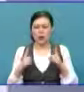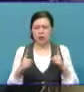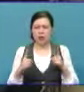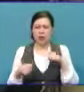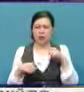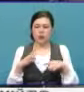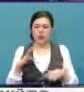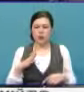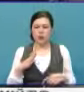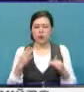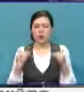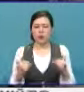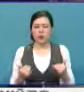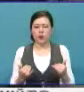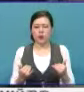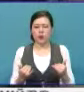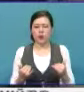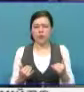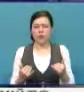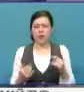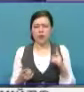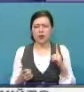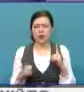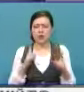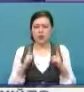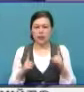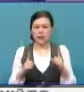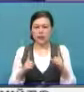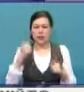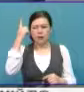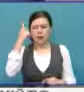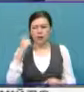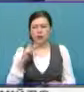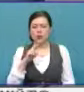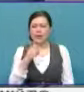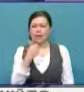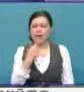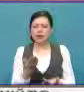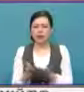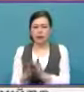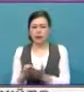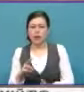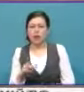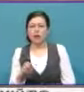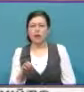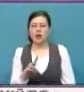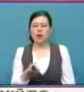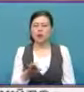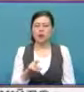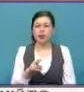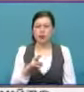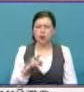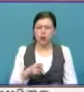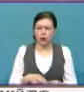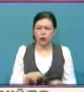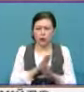етті. Бүгін жиында белгілі болғандай, әсіресе қызыл кітапқа енген мия тамырын қазып алатындарға тоқтау болмай тұр.